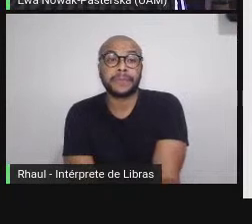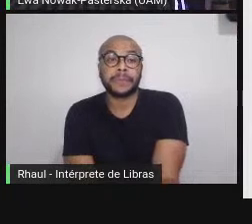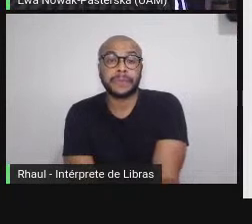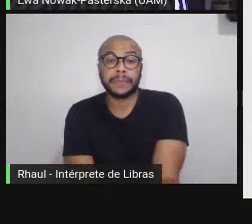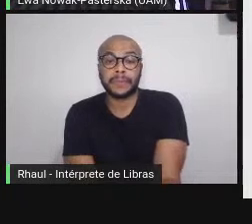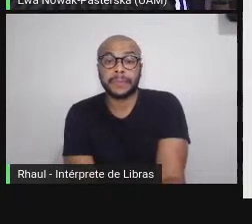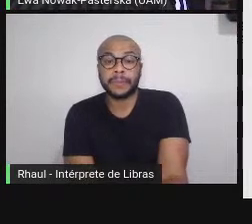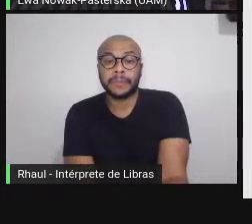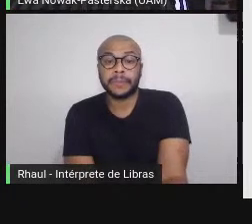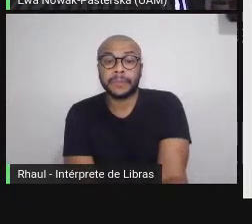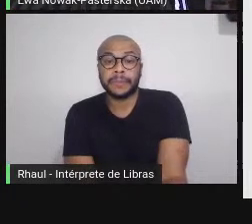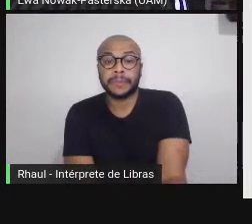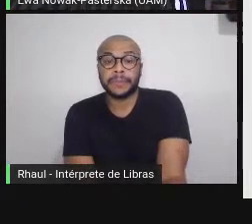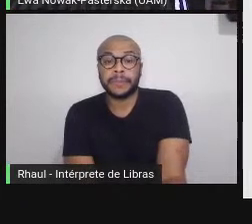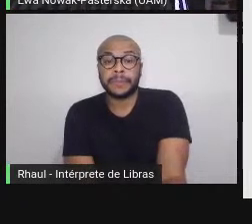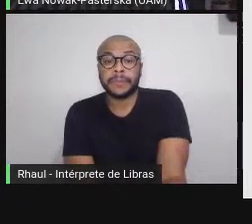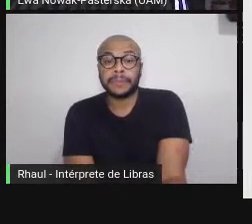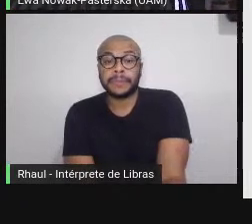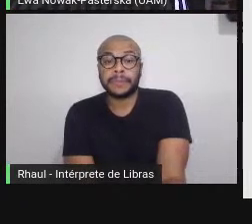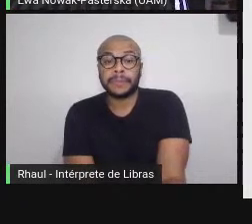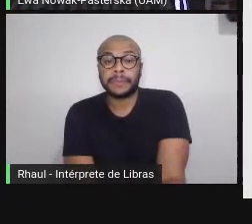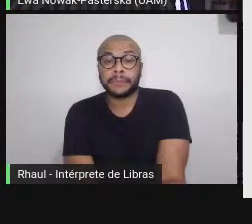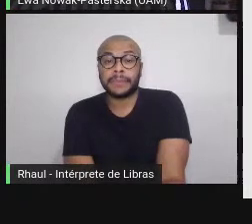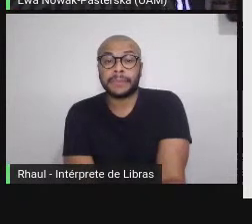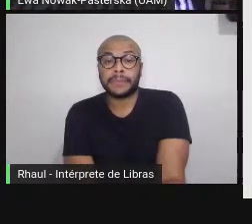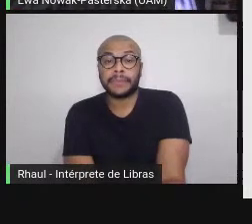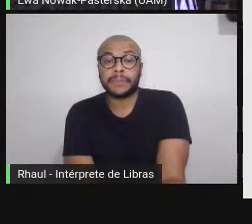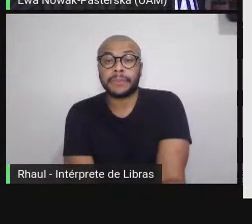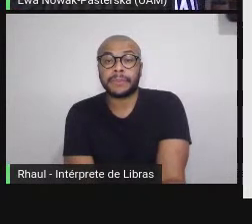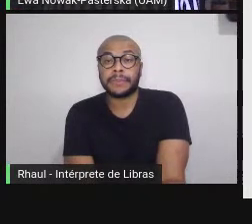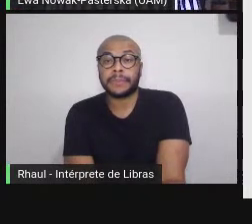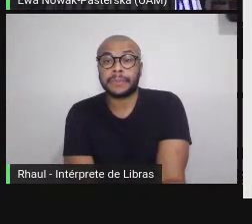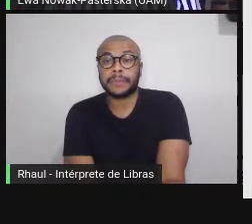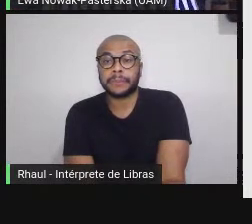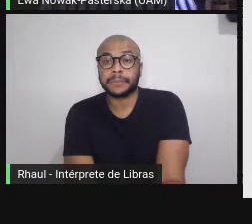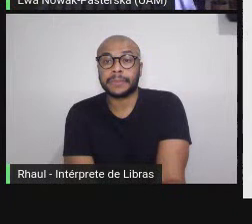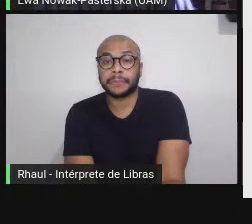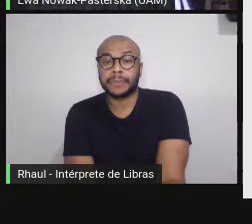były najbardziej produktywne. Jest to z pewnością nazwisko na ski.